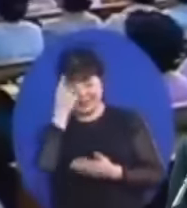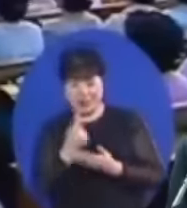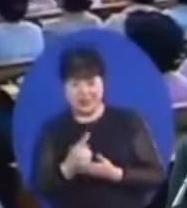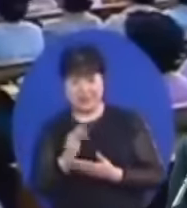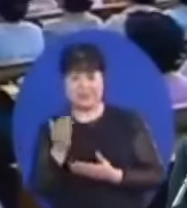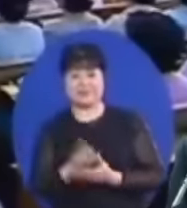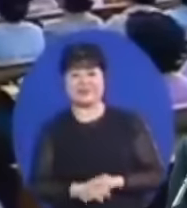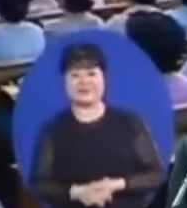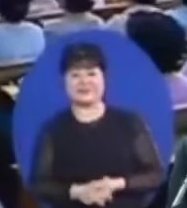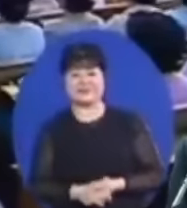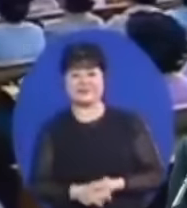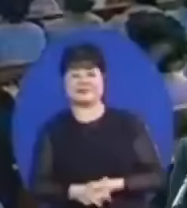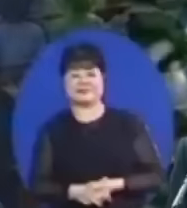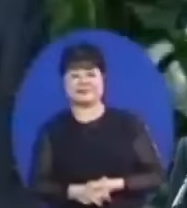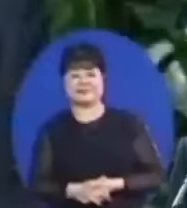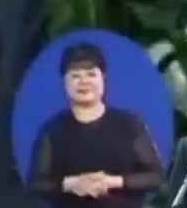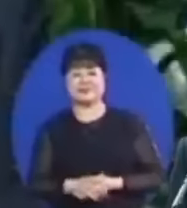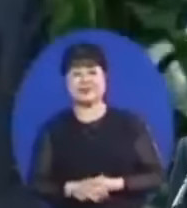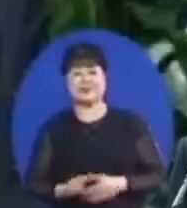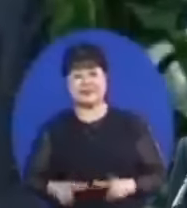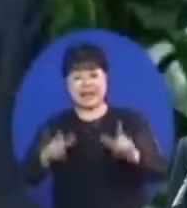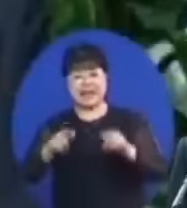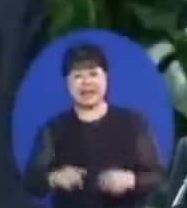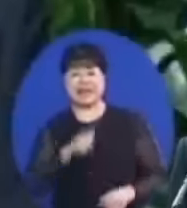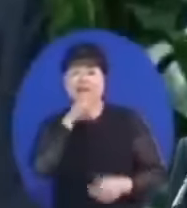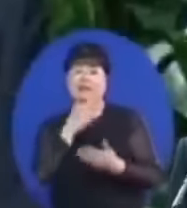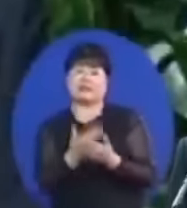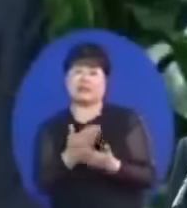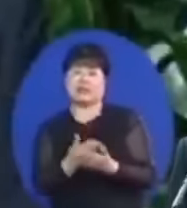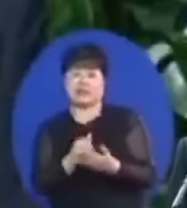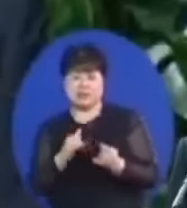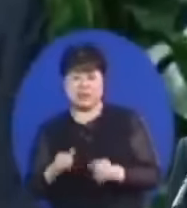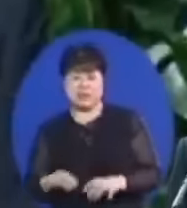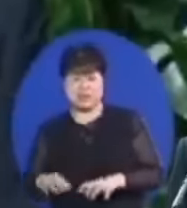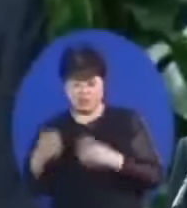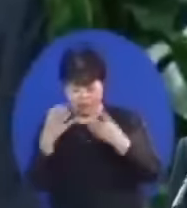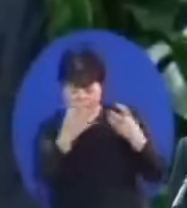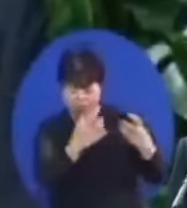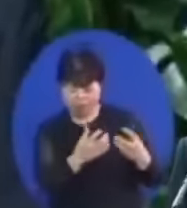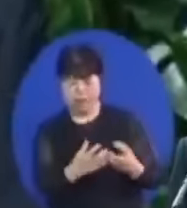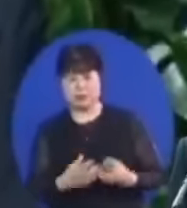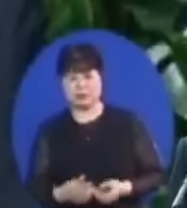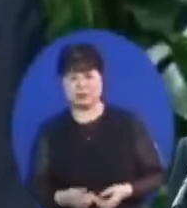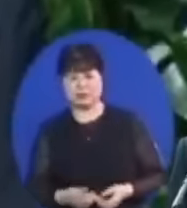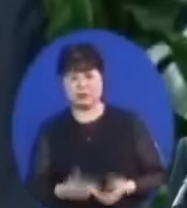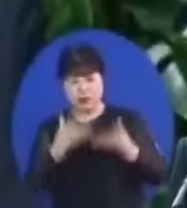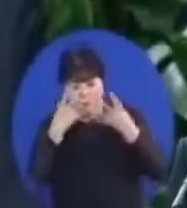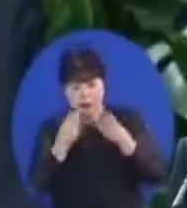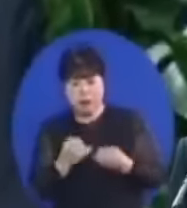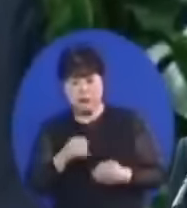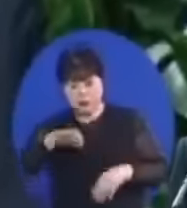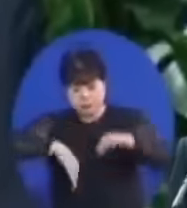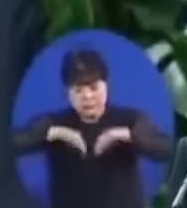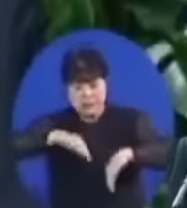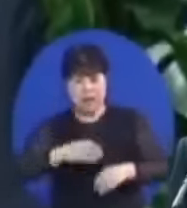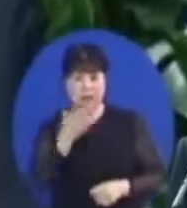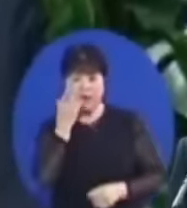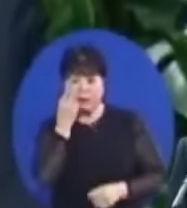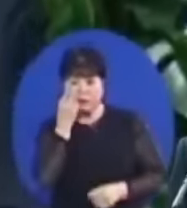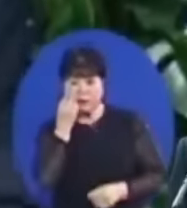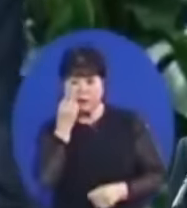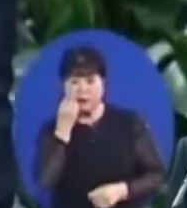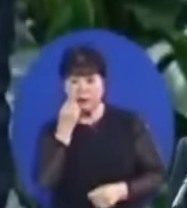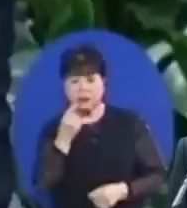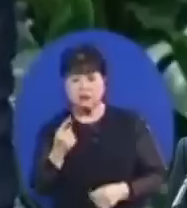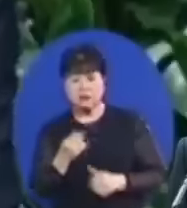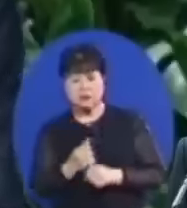것입니다. 하루는 동양을 하는데 사람들이 무수히 지나갑니다. 보통 때보다 더 많은 사람이 지나가요. 그래서 한